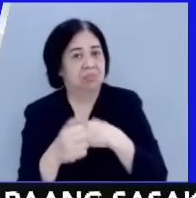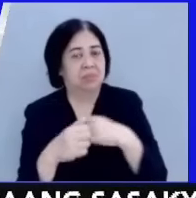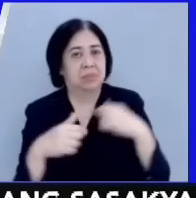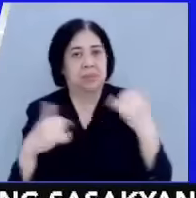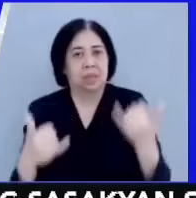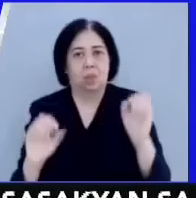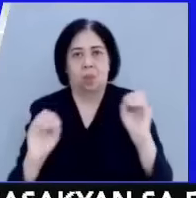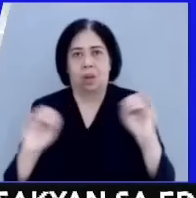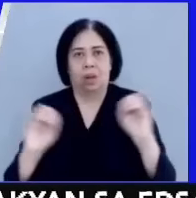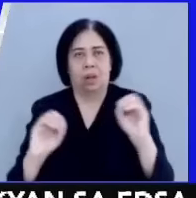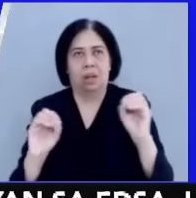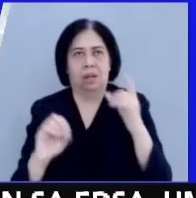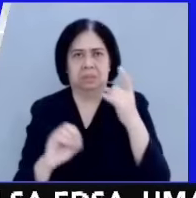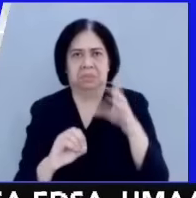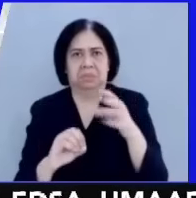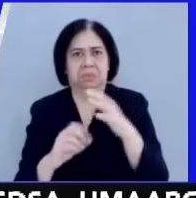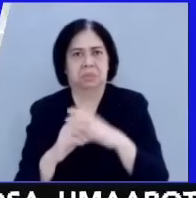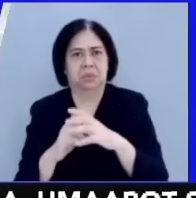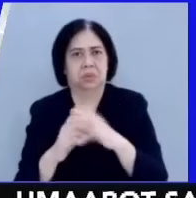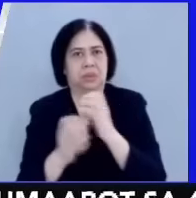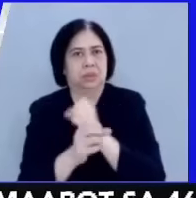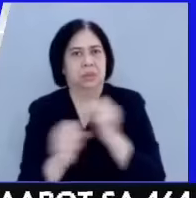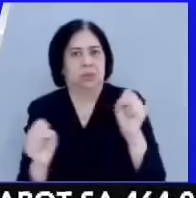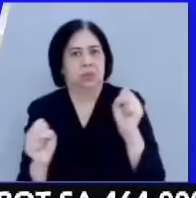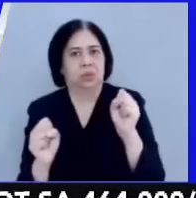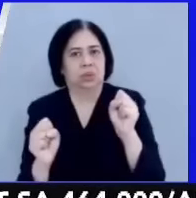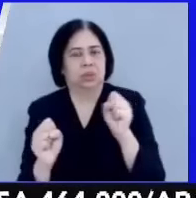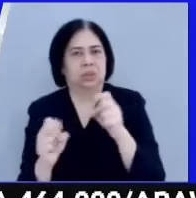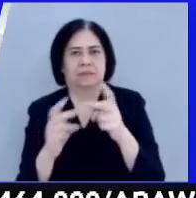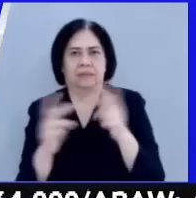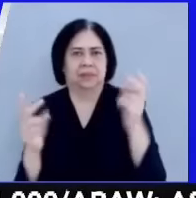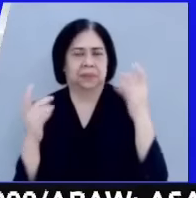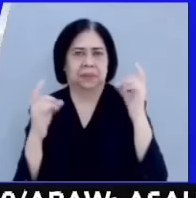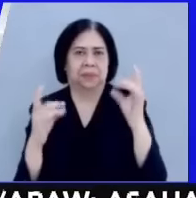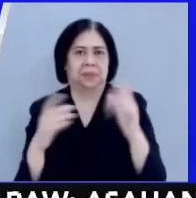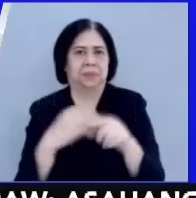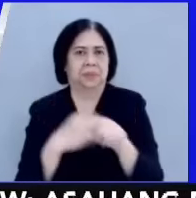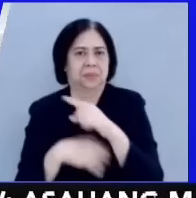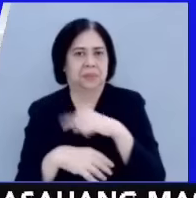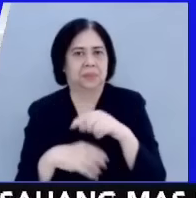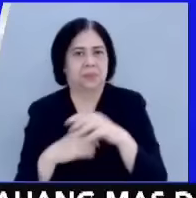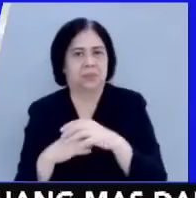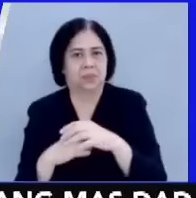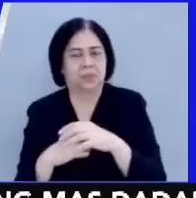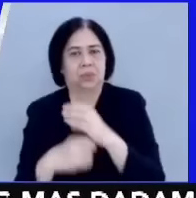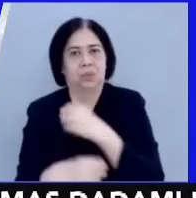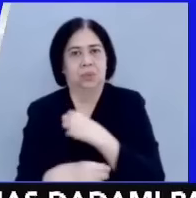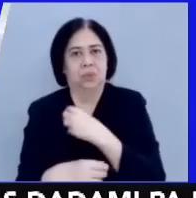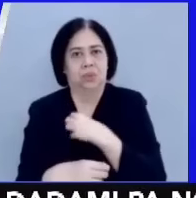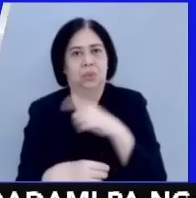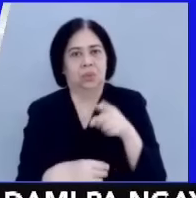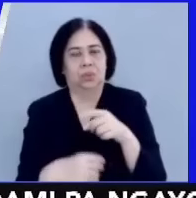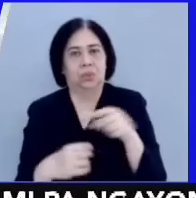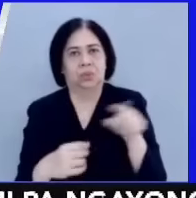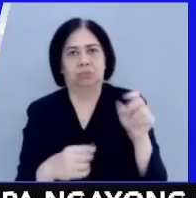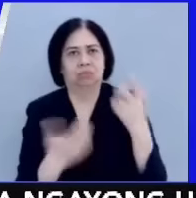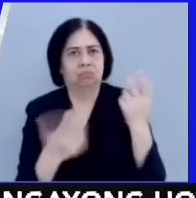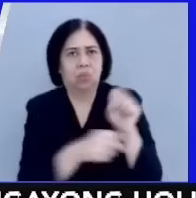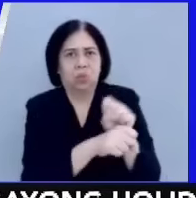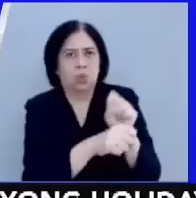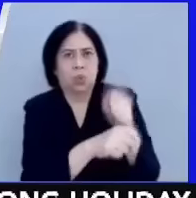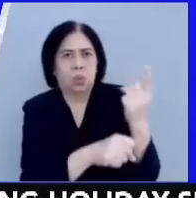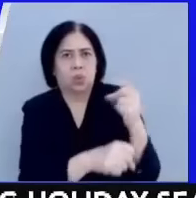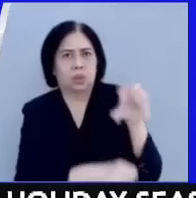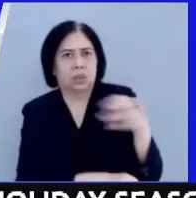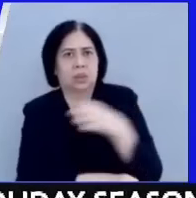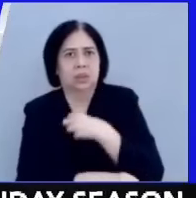pa lang Um yung security niya we very abusive Pinagmumura yyung mga PNP who were just doing their jobs Okay so n ni-relieve na lahat sila